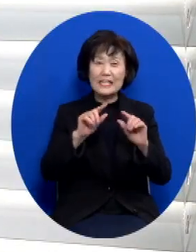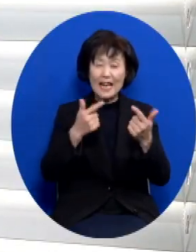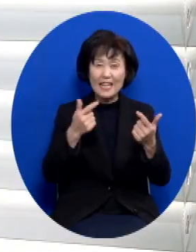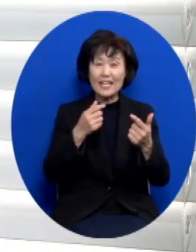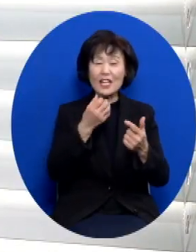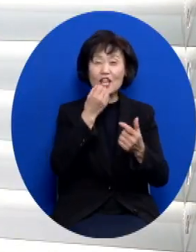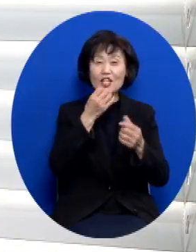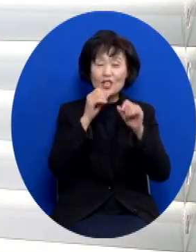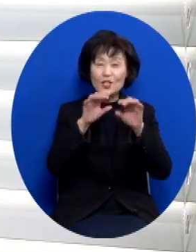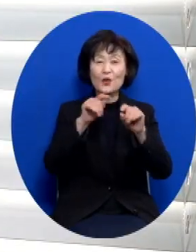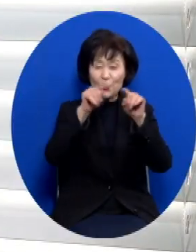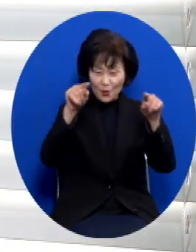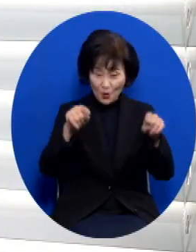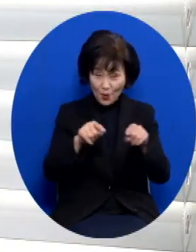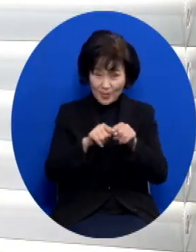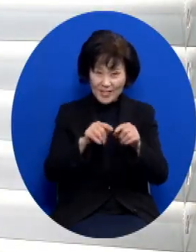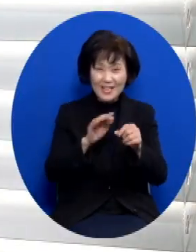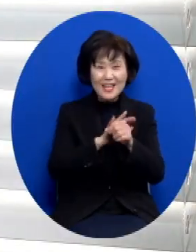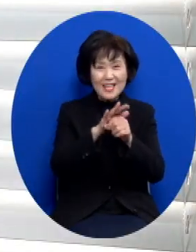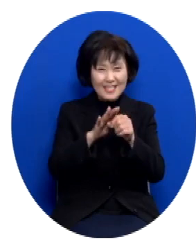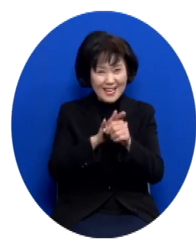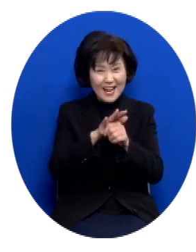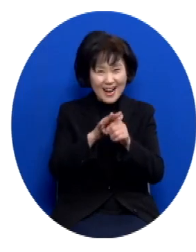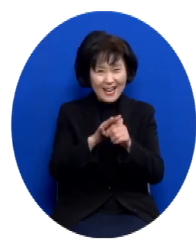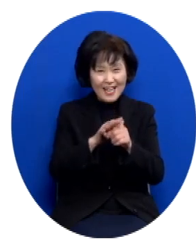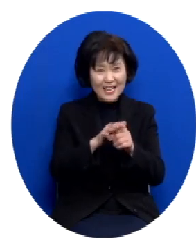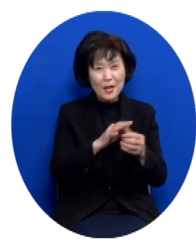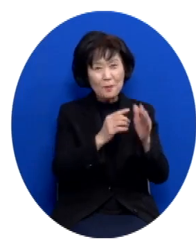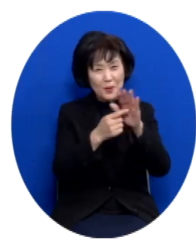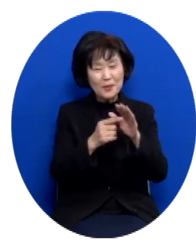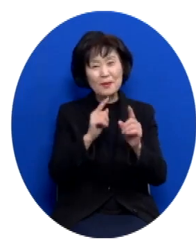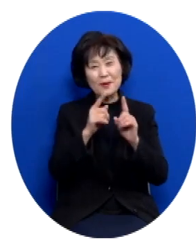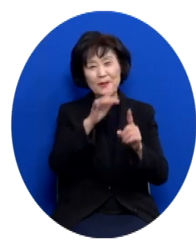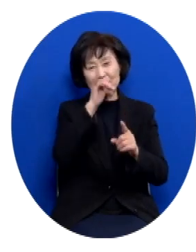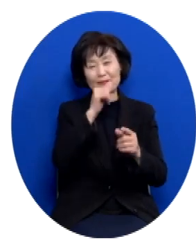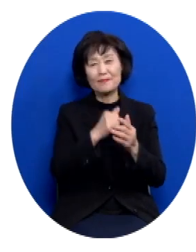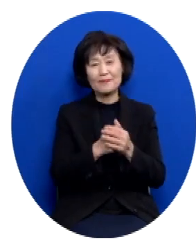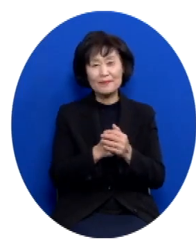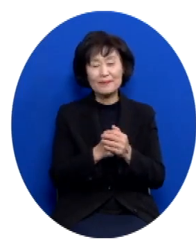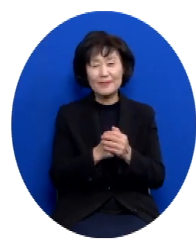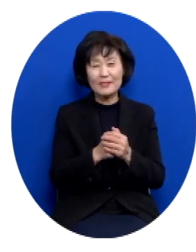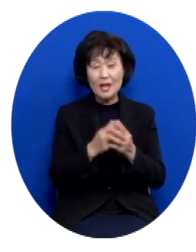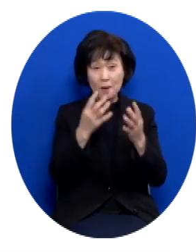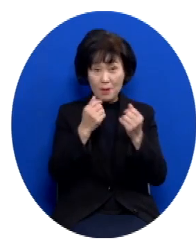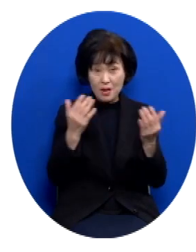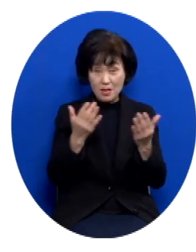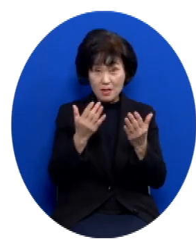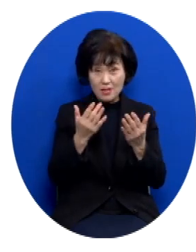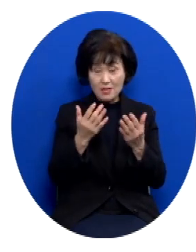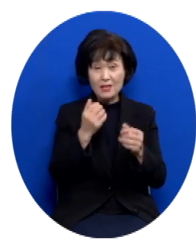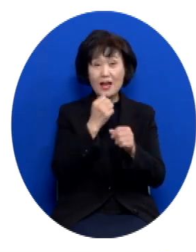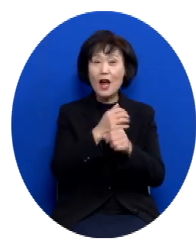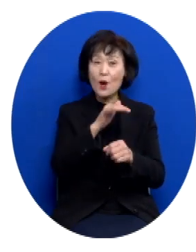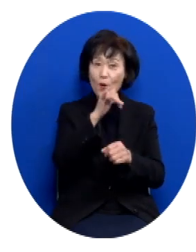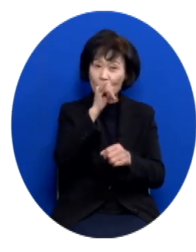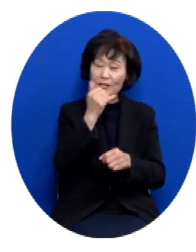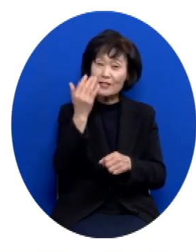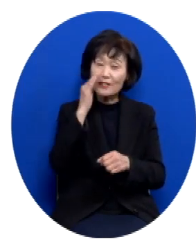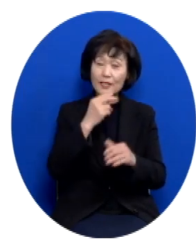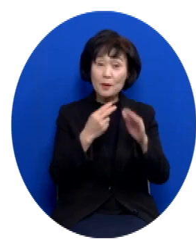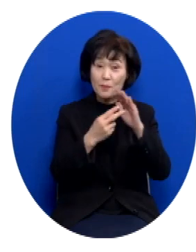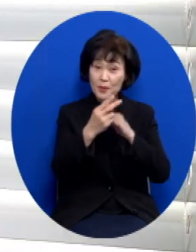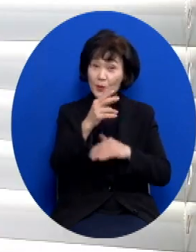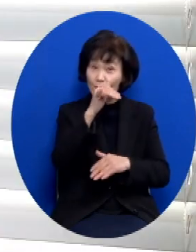내 직이다. 이런 생각도 갖습니다. 대표님 정말 많은 사역을 하고 계신데요. 또 앞으로 비전도 있으실 것 같으세요. 말씀을